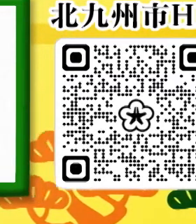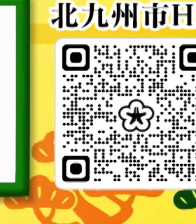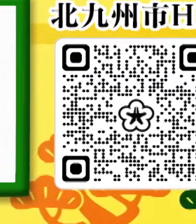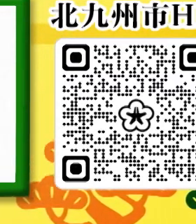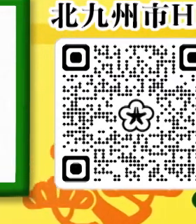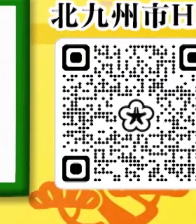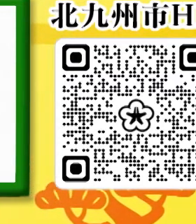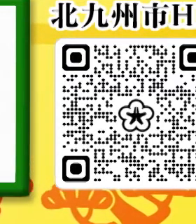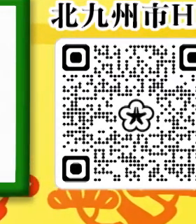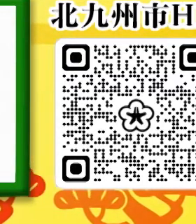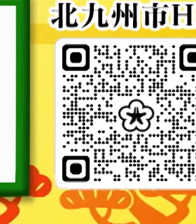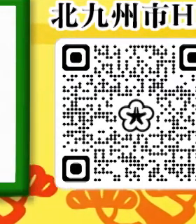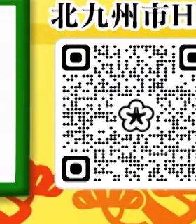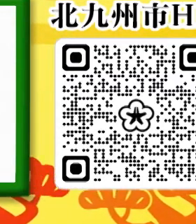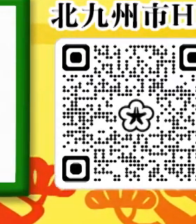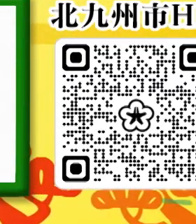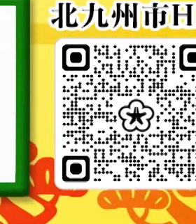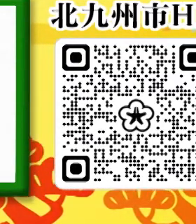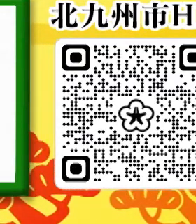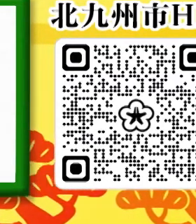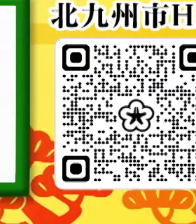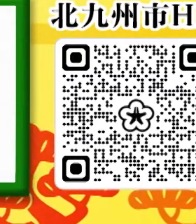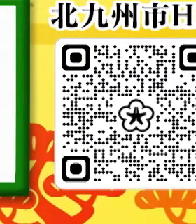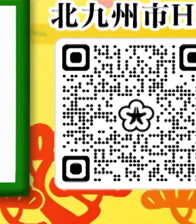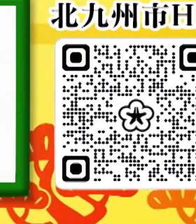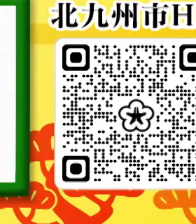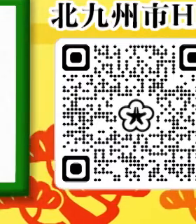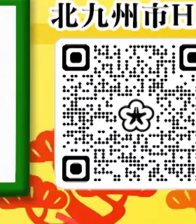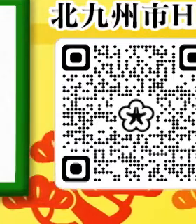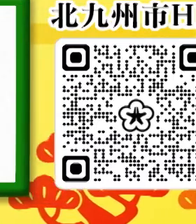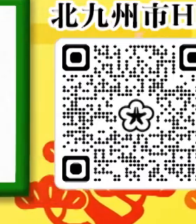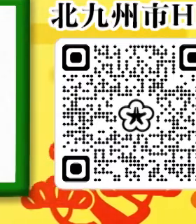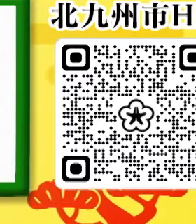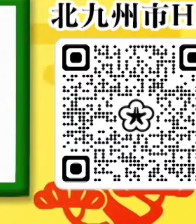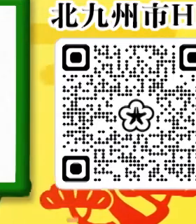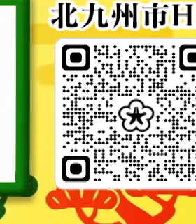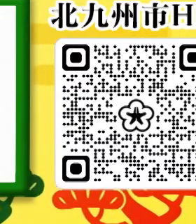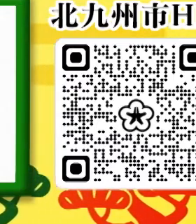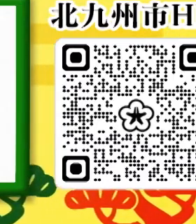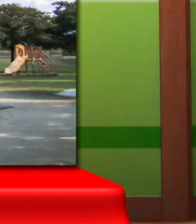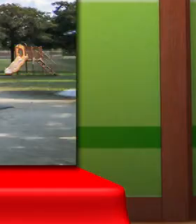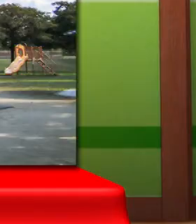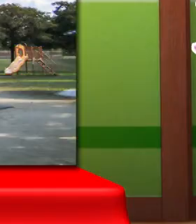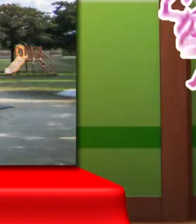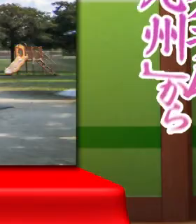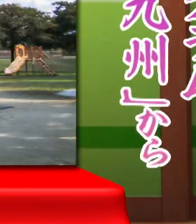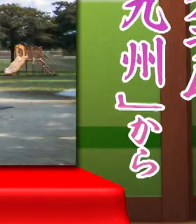ラボ。演劇の魅力に触れ、作り伝える若き演劇人。